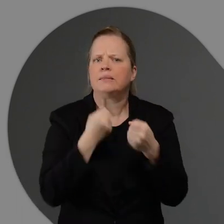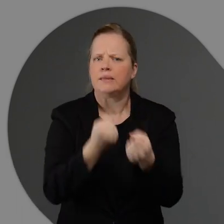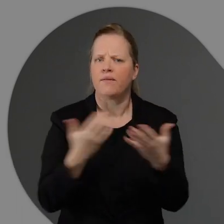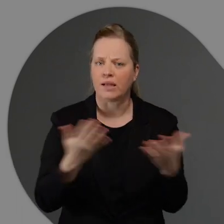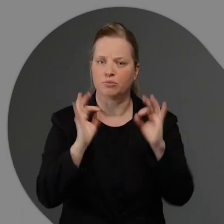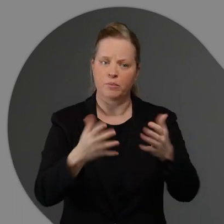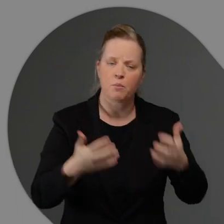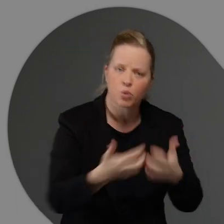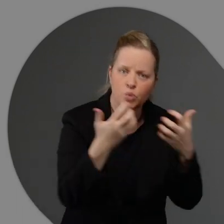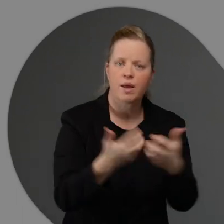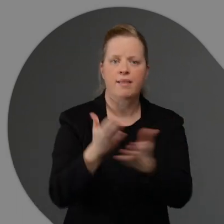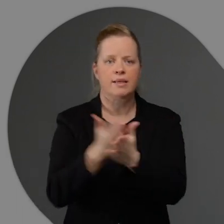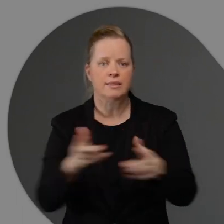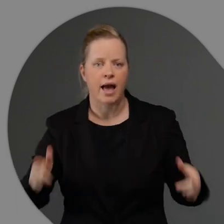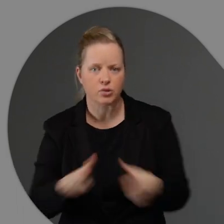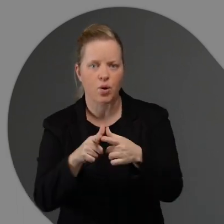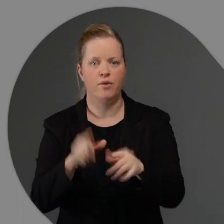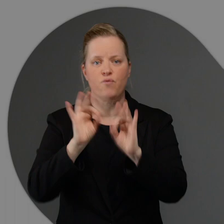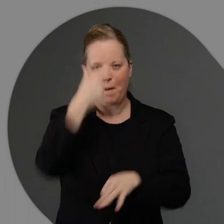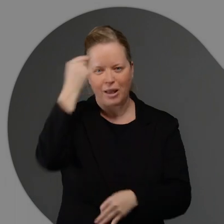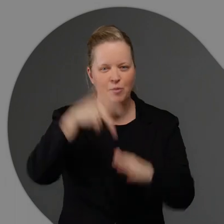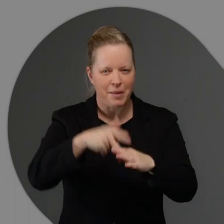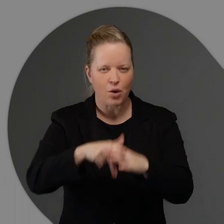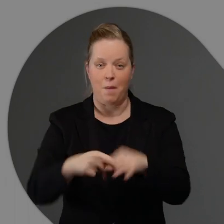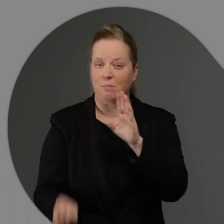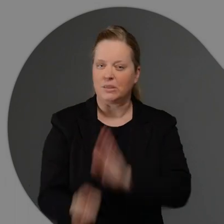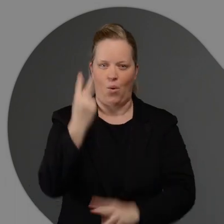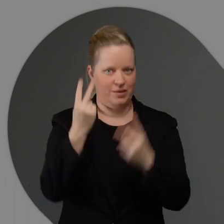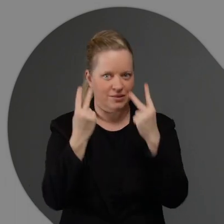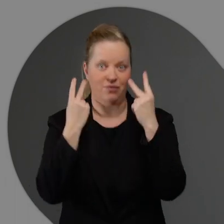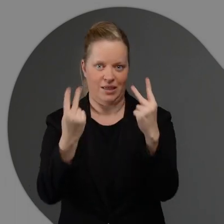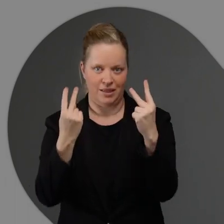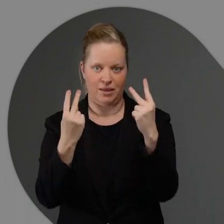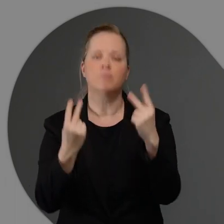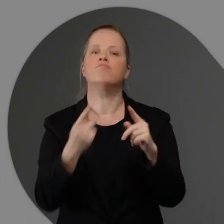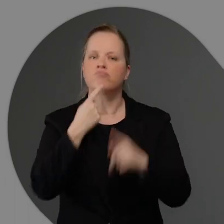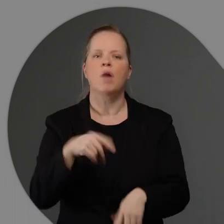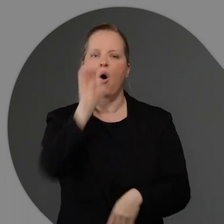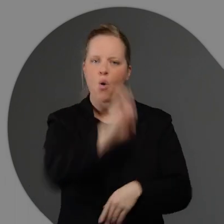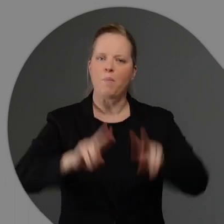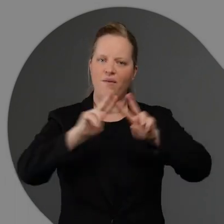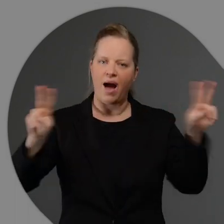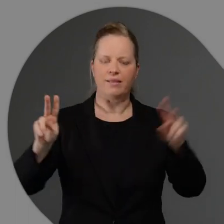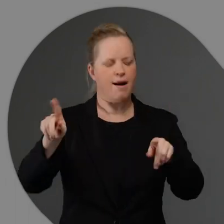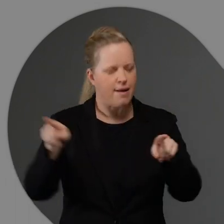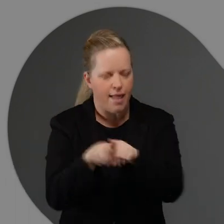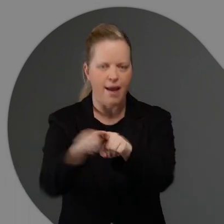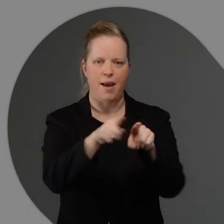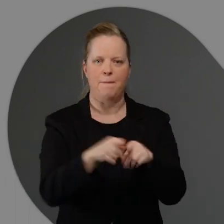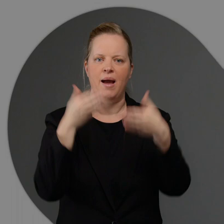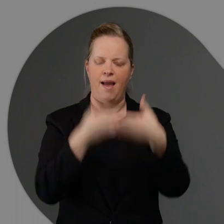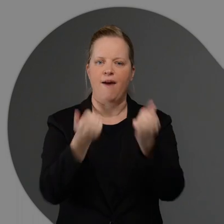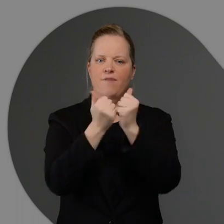sicherstellen, dass bestimmte Produkte und Dienstleistungen, die für Menschen mit Behinderungen als besonders wichtig eingestuft wurden, europaweit den